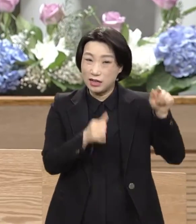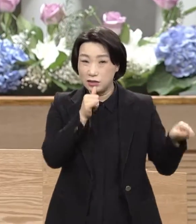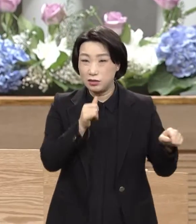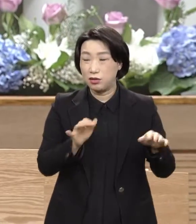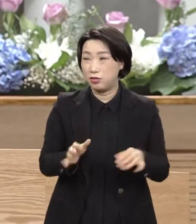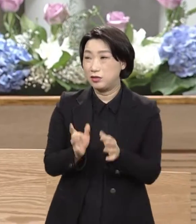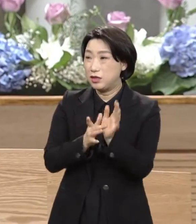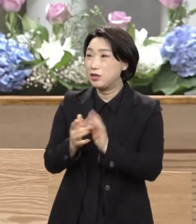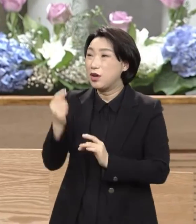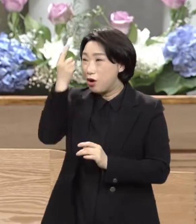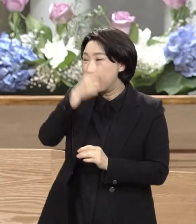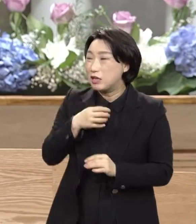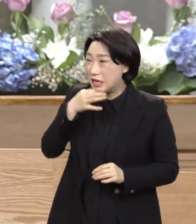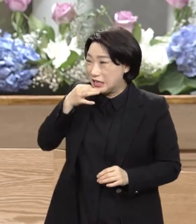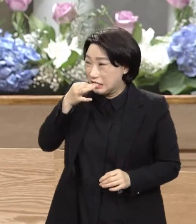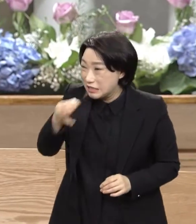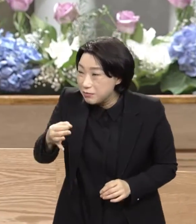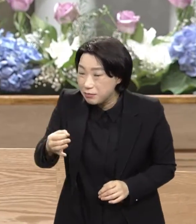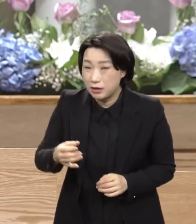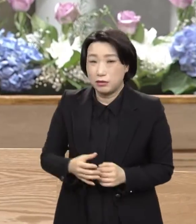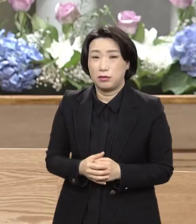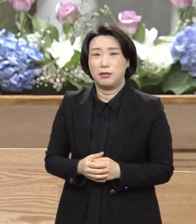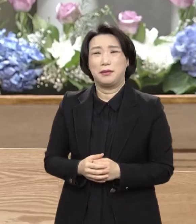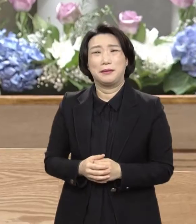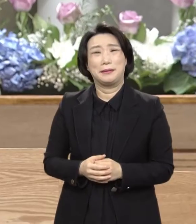얼굴에 침을 뱉어